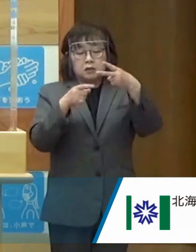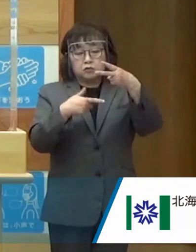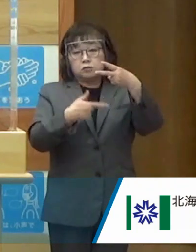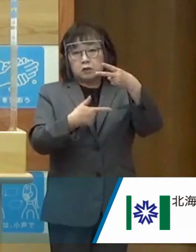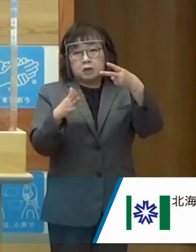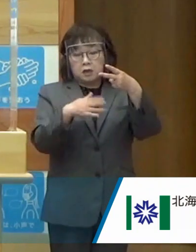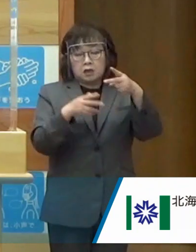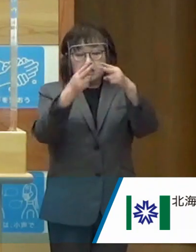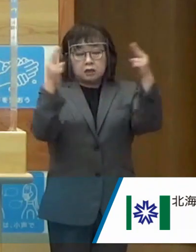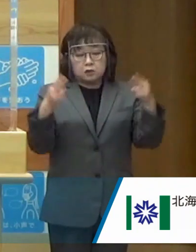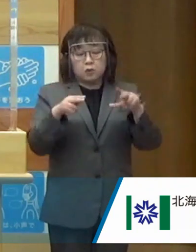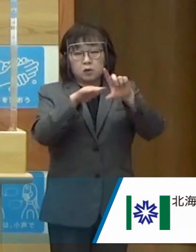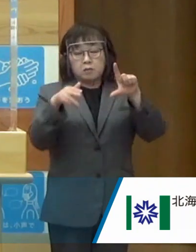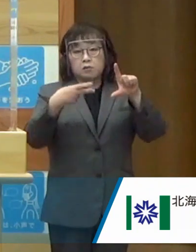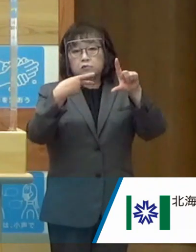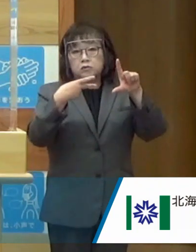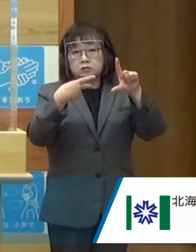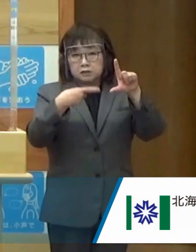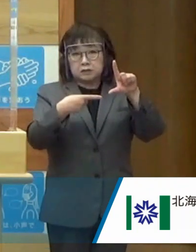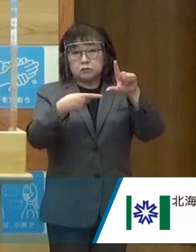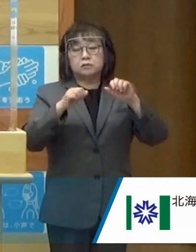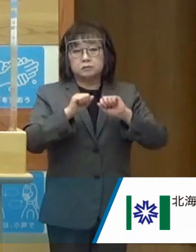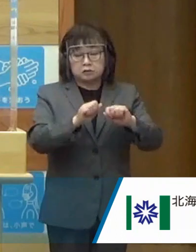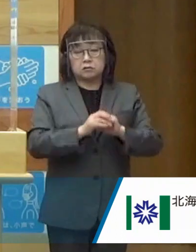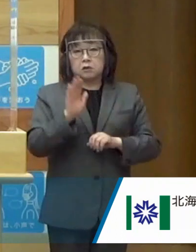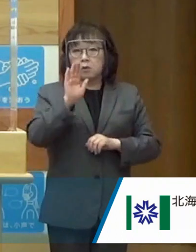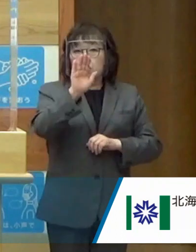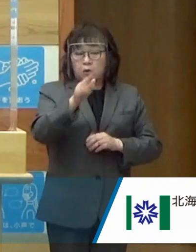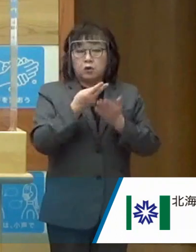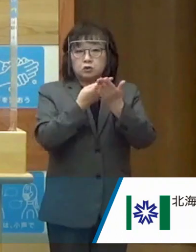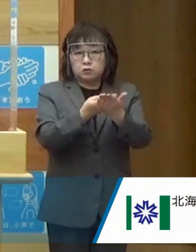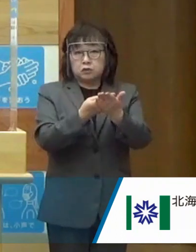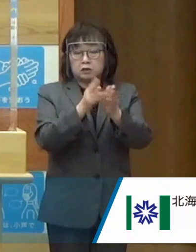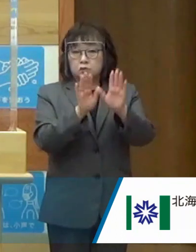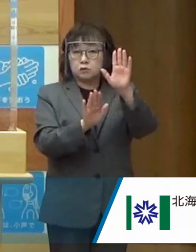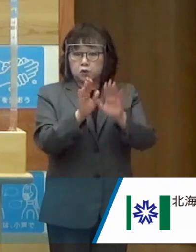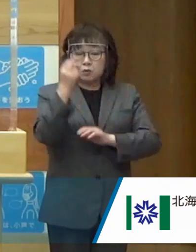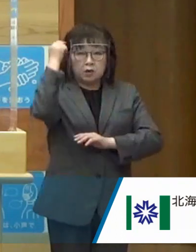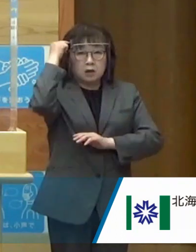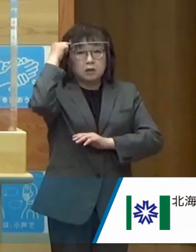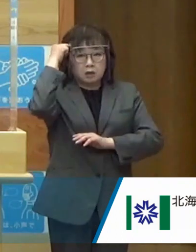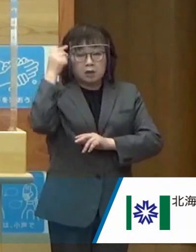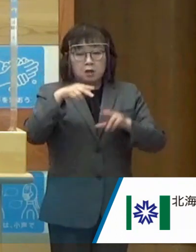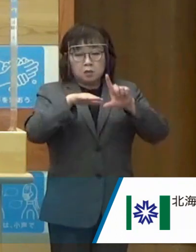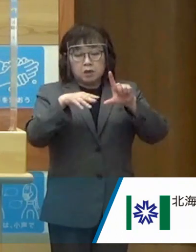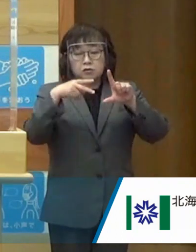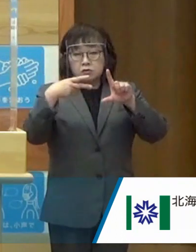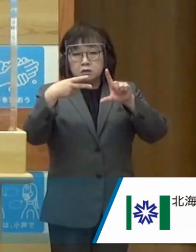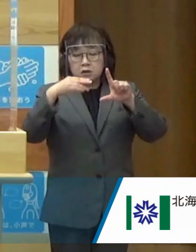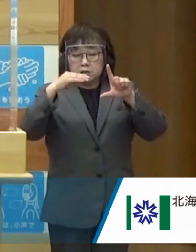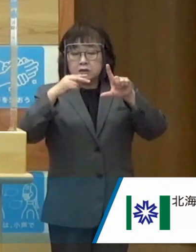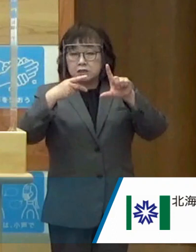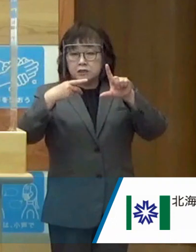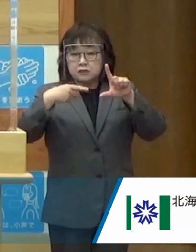全道をフェーズ2とさせていただきます。今後、入院患者の状況を踏まえながら、フェーズ2からフェーズ1